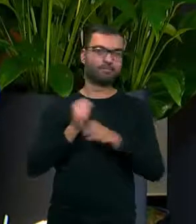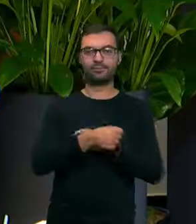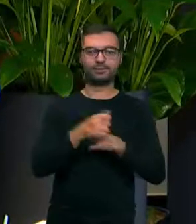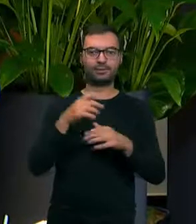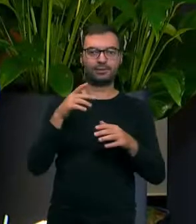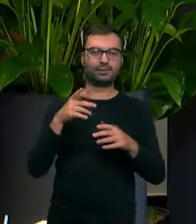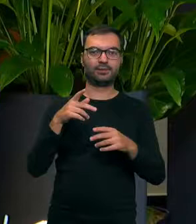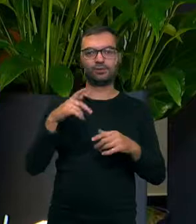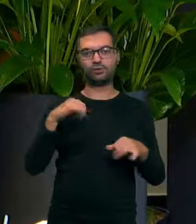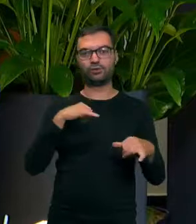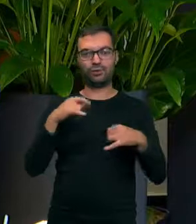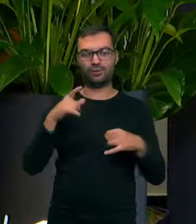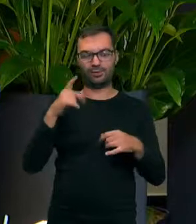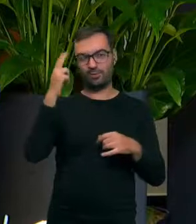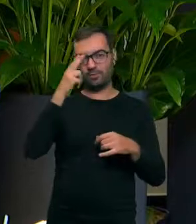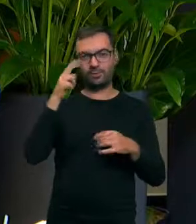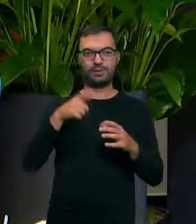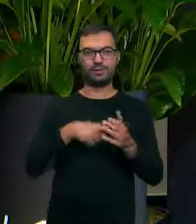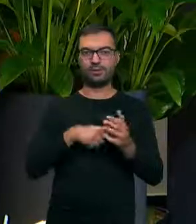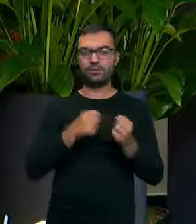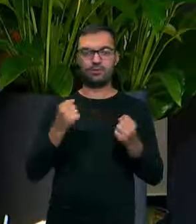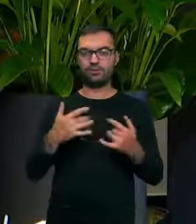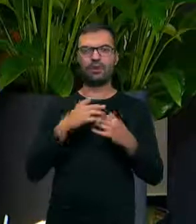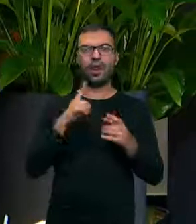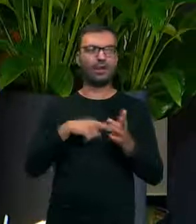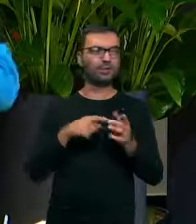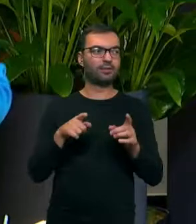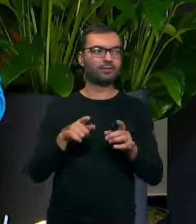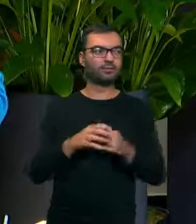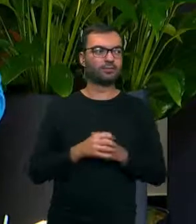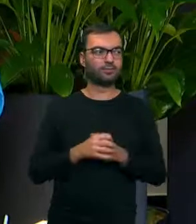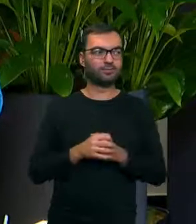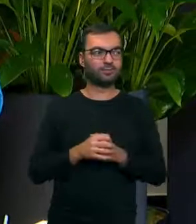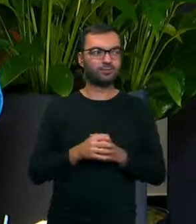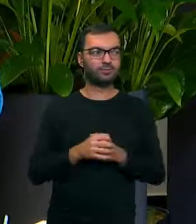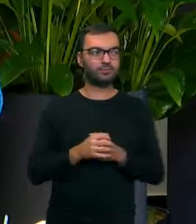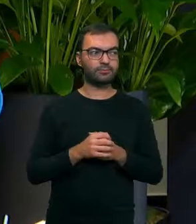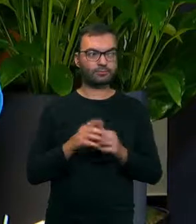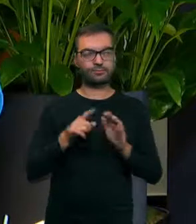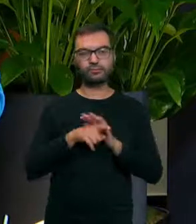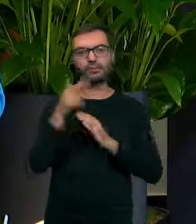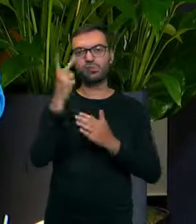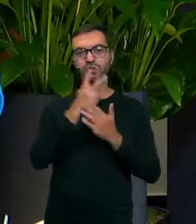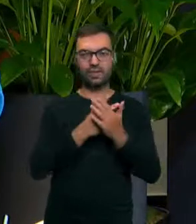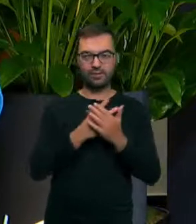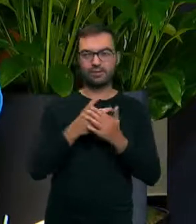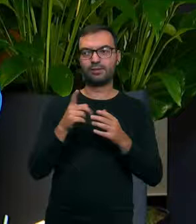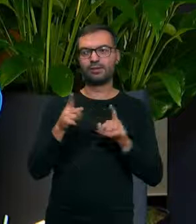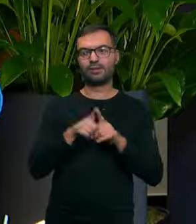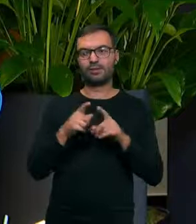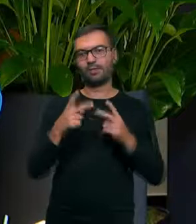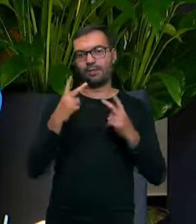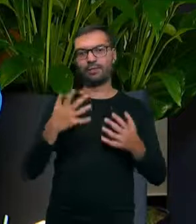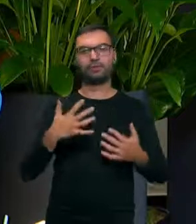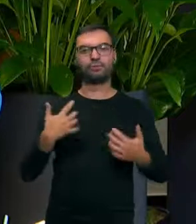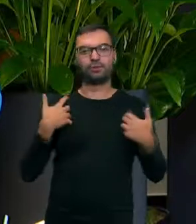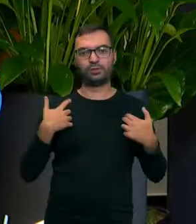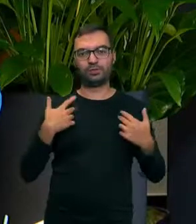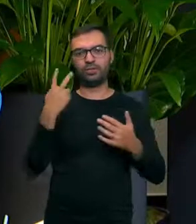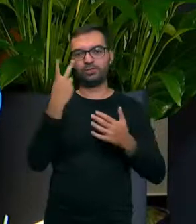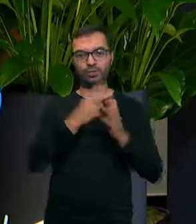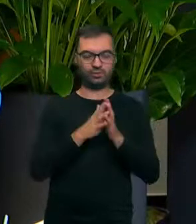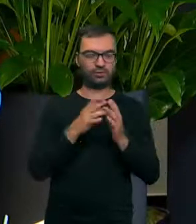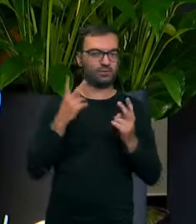to jest rzeczywiście coś, co bardzo działa, ale to zarówno dla czytelników ważne doznanie przy czytaniu